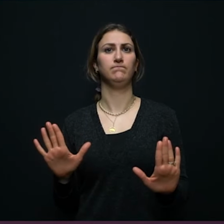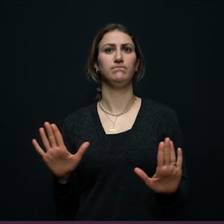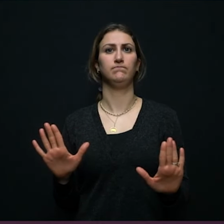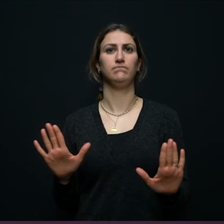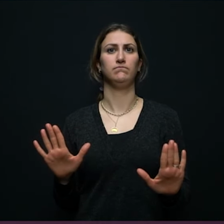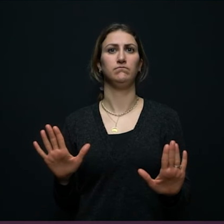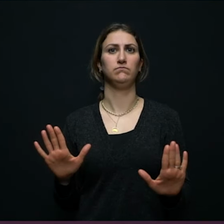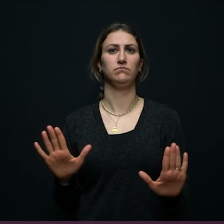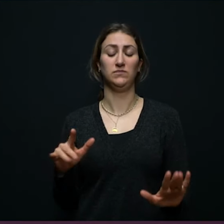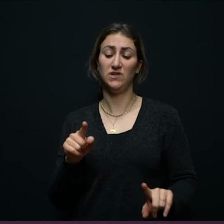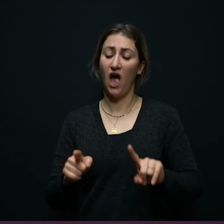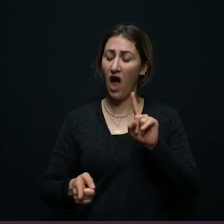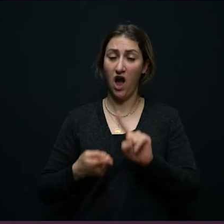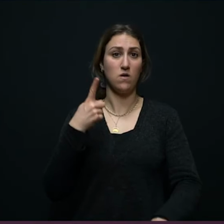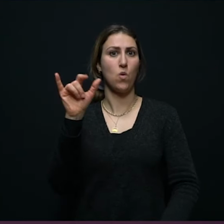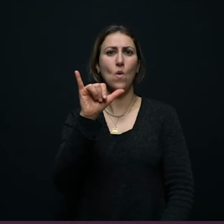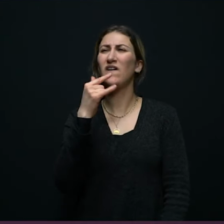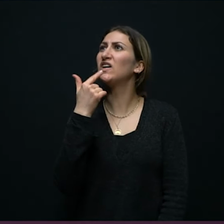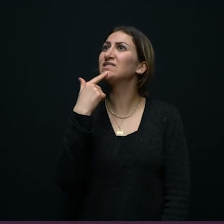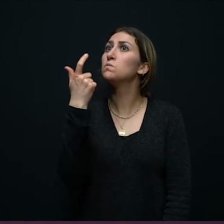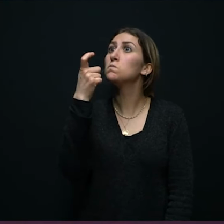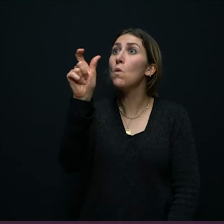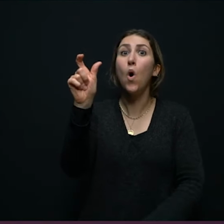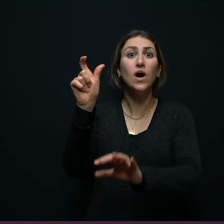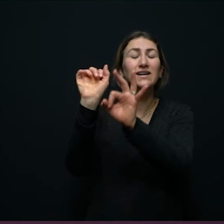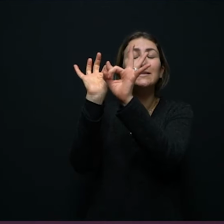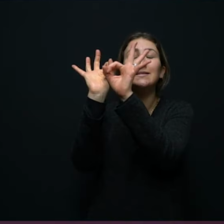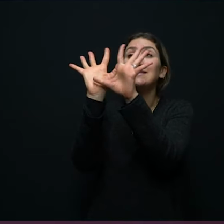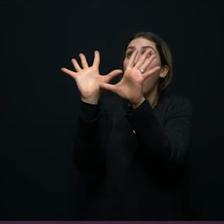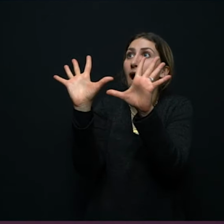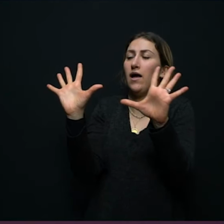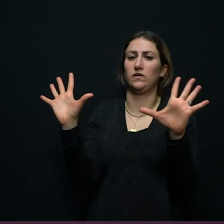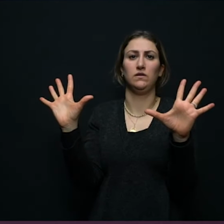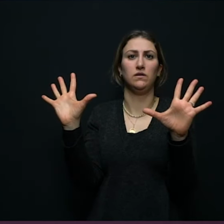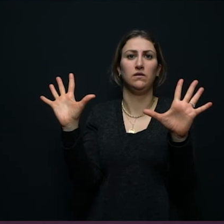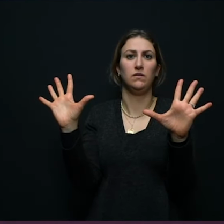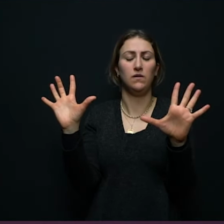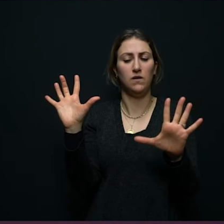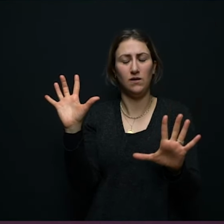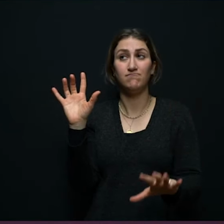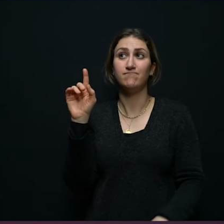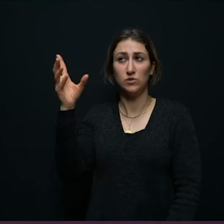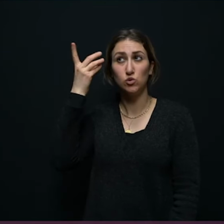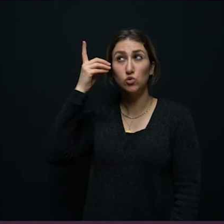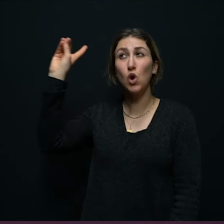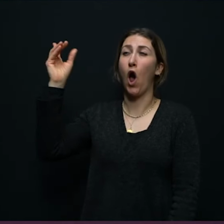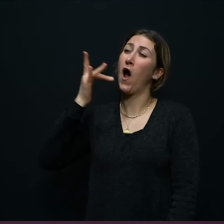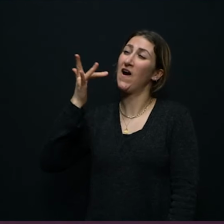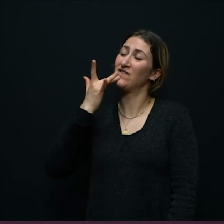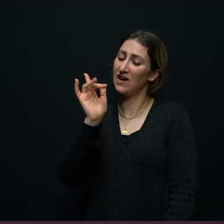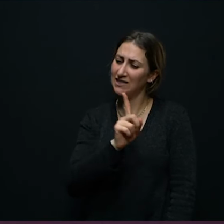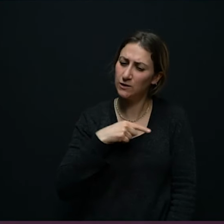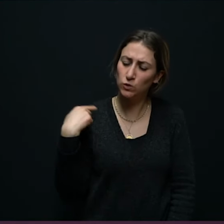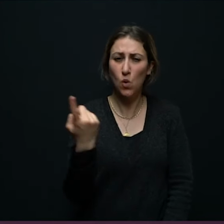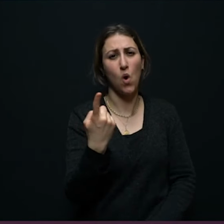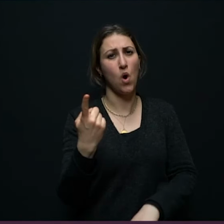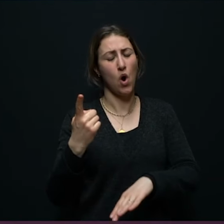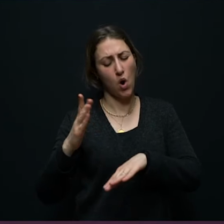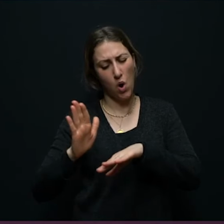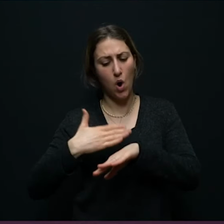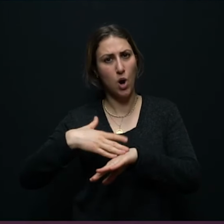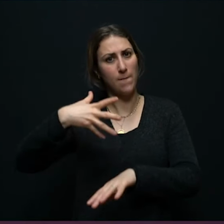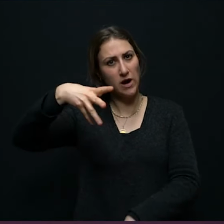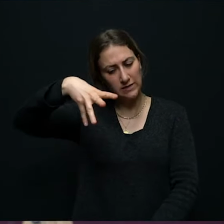sainteté dieu veut que nous réapprenions la signification de ce mot en attention et attention